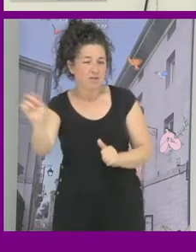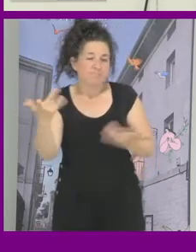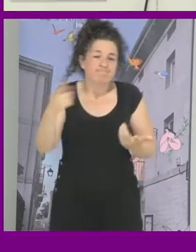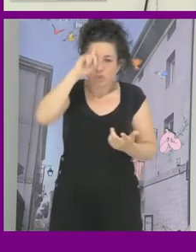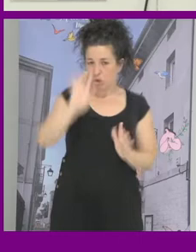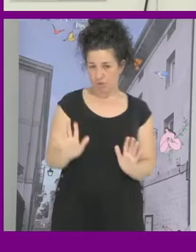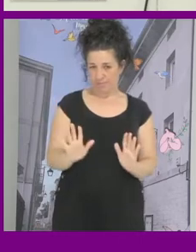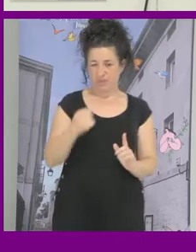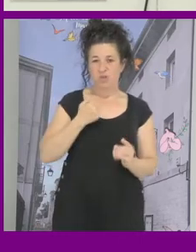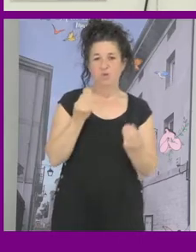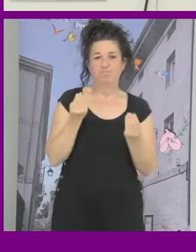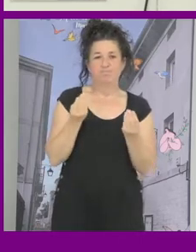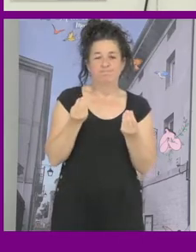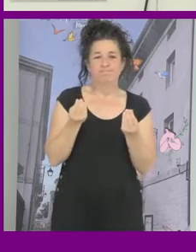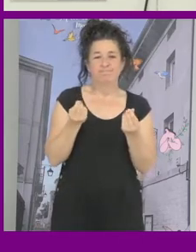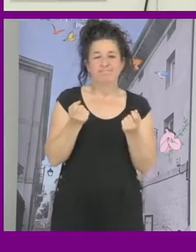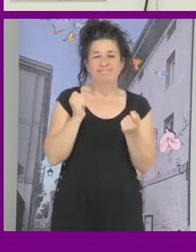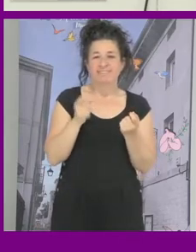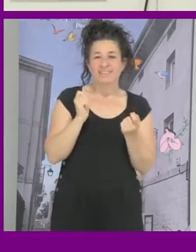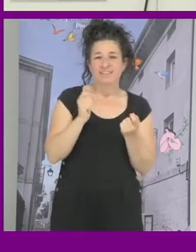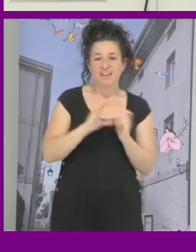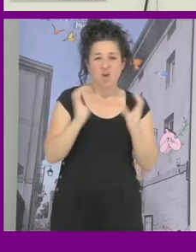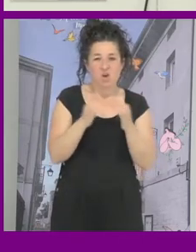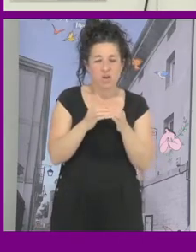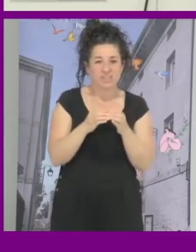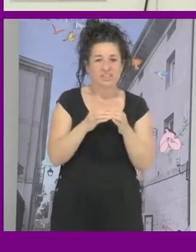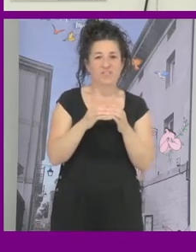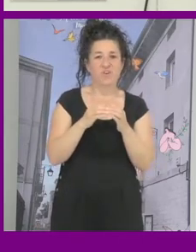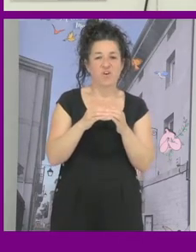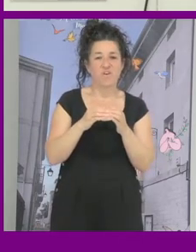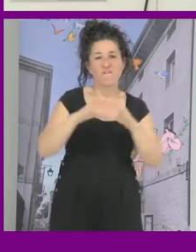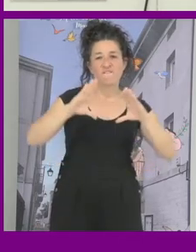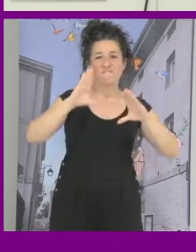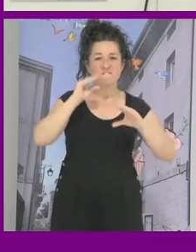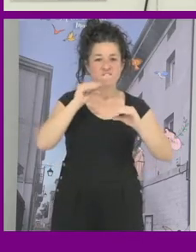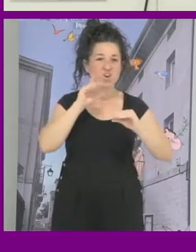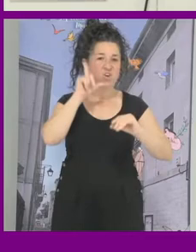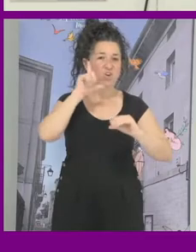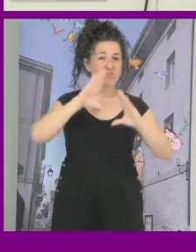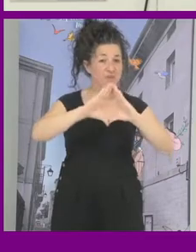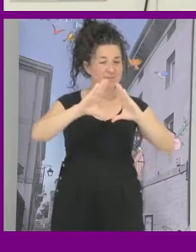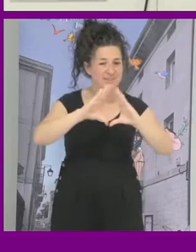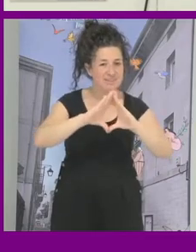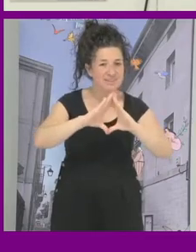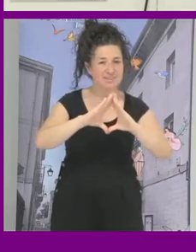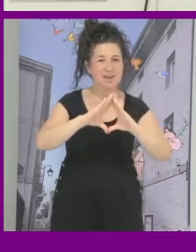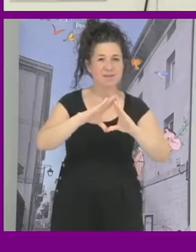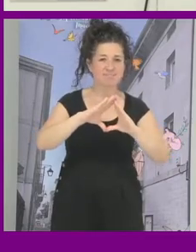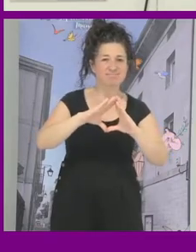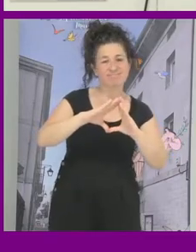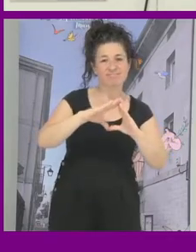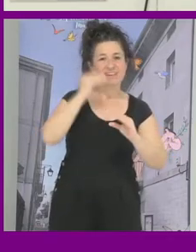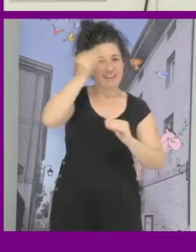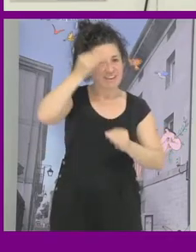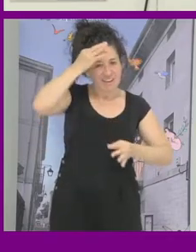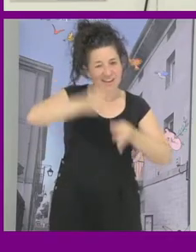da, askotan, ba, kolektibo boio feministetan dagoen premisa, hau dela, lesbianok ez gara emakumeak, eta hortaz,